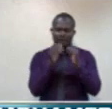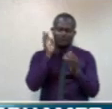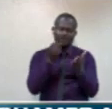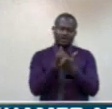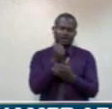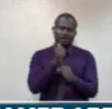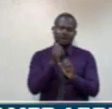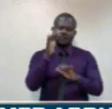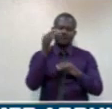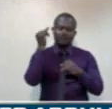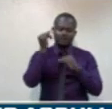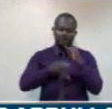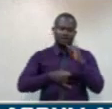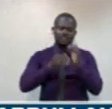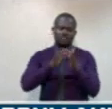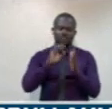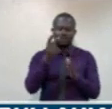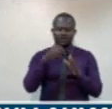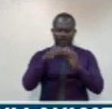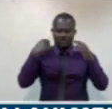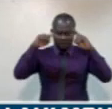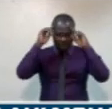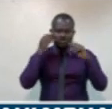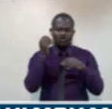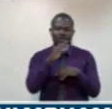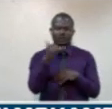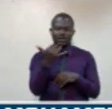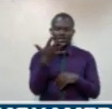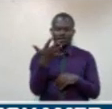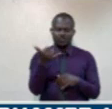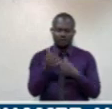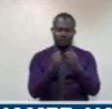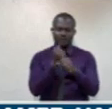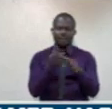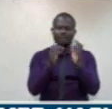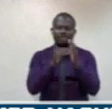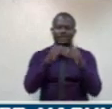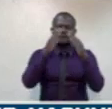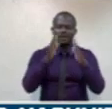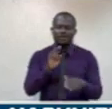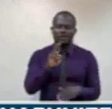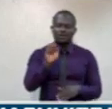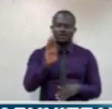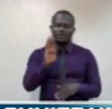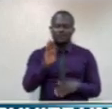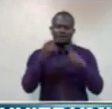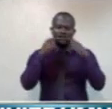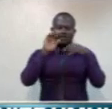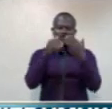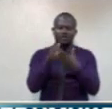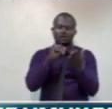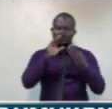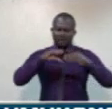bizatuma bakora ibirori bisoza amasomo y'icyiciro cya kabiri cya kaminuza mu kwezi kwa gatanu uyu mwaka. Nyamara ubuyobozi bwa UTB buvuga bweruye ko